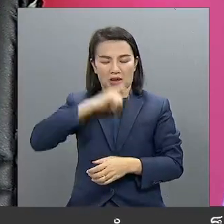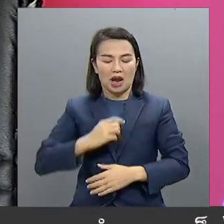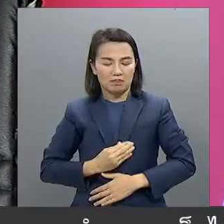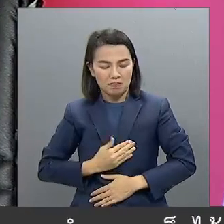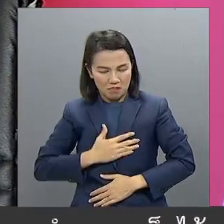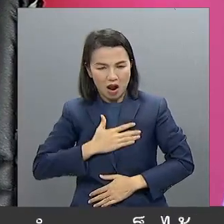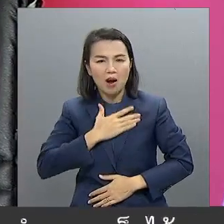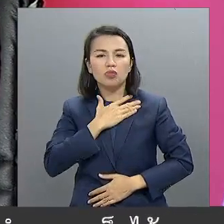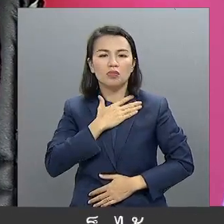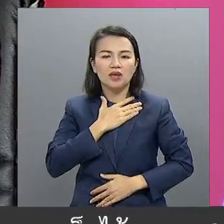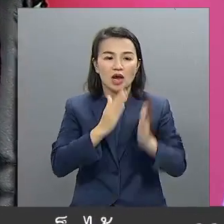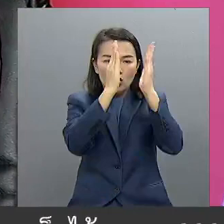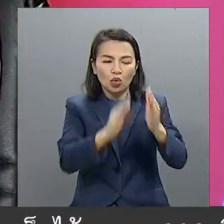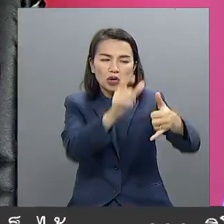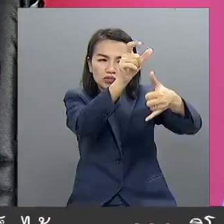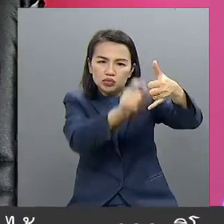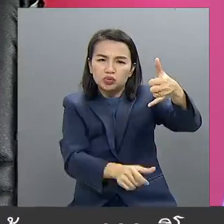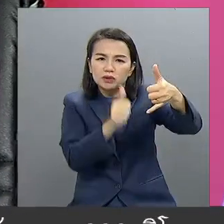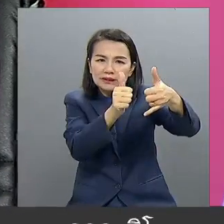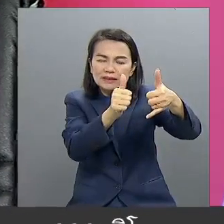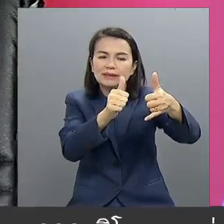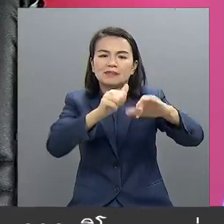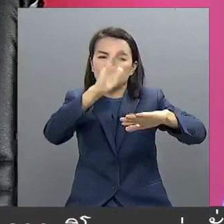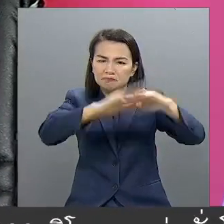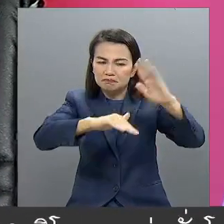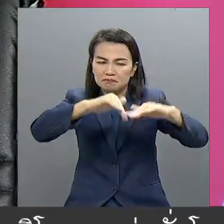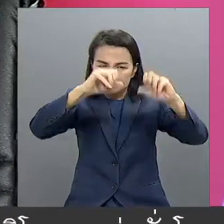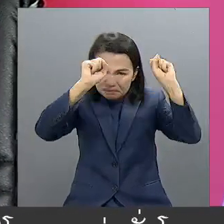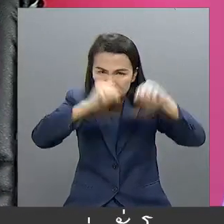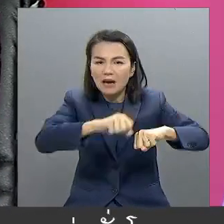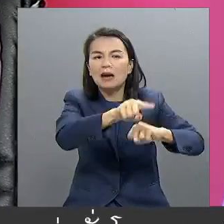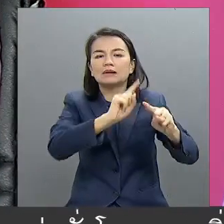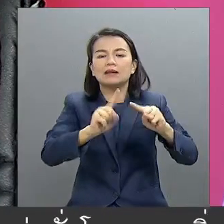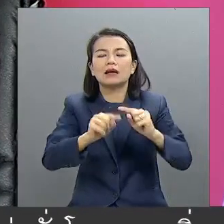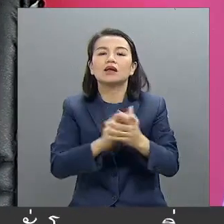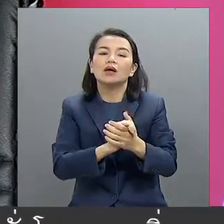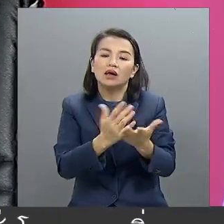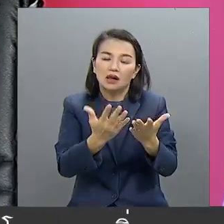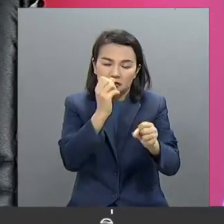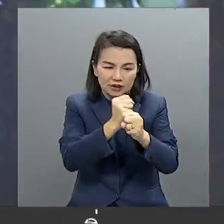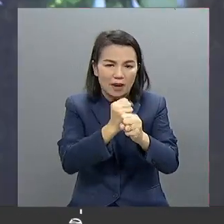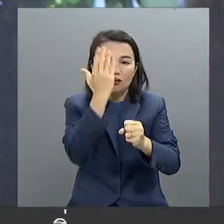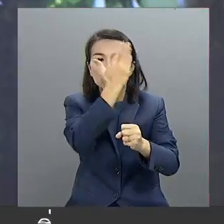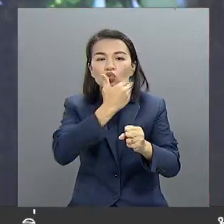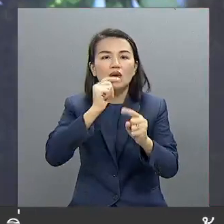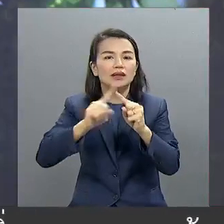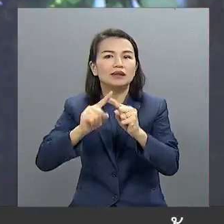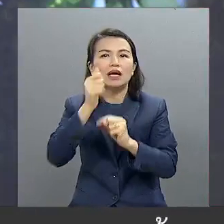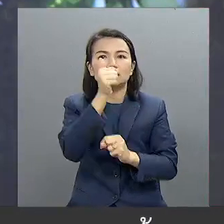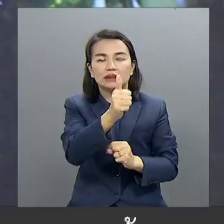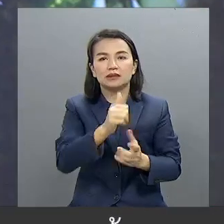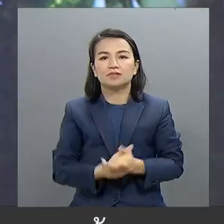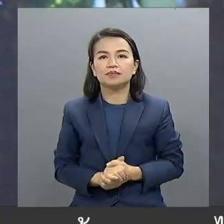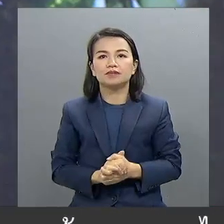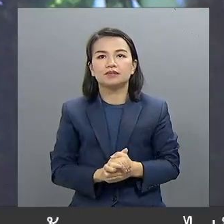คลททงคุณค่าแล้มความสามารถในการที่จะสรางสงานออกมาได้งดงามขนานจรงๆใช่ klemki มีอคถาม